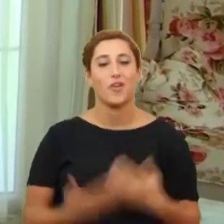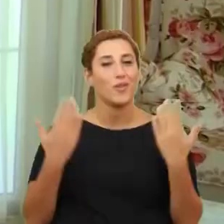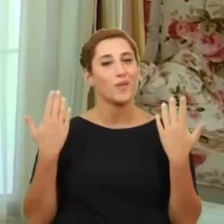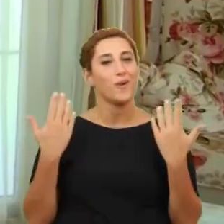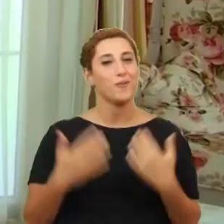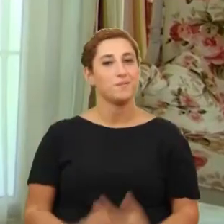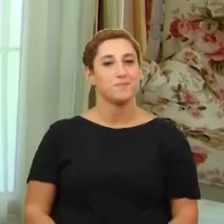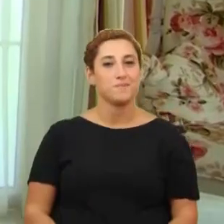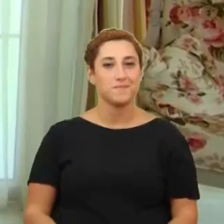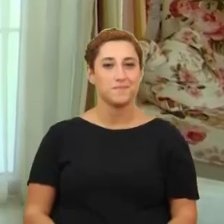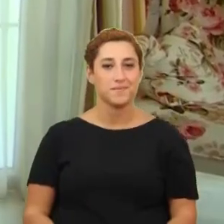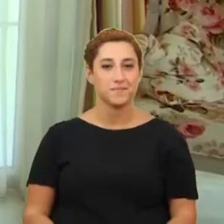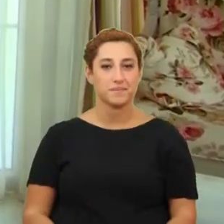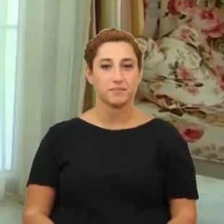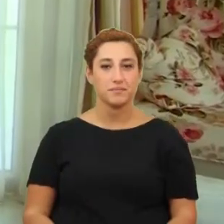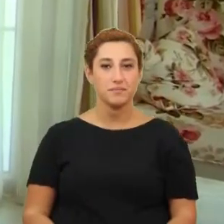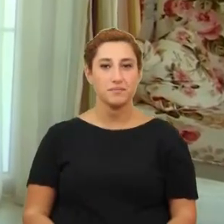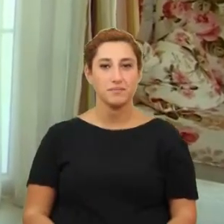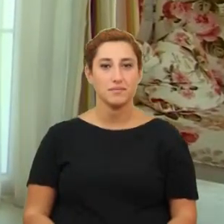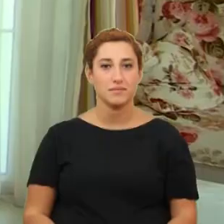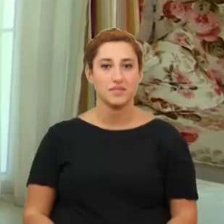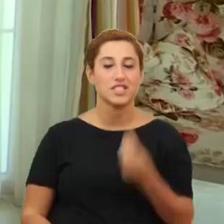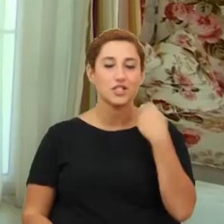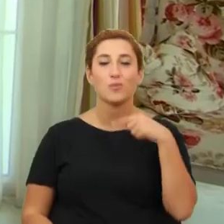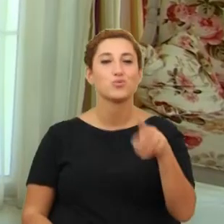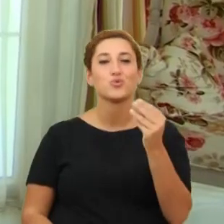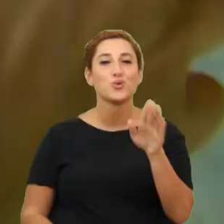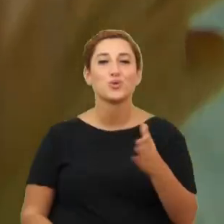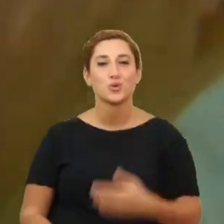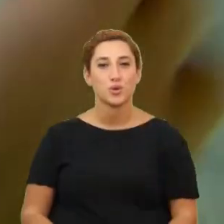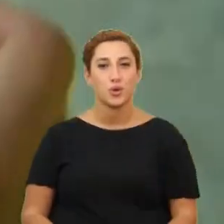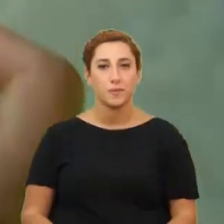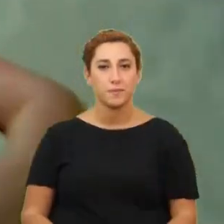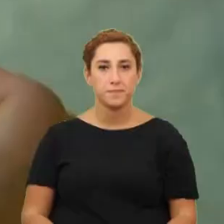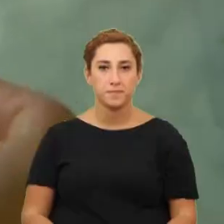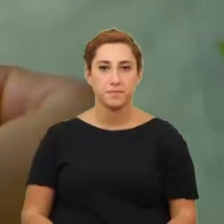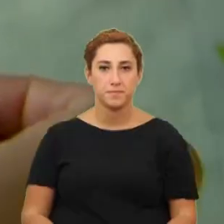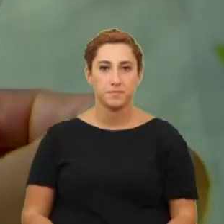Allah'ım. Allah'ım. Yiyeceğim bu çocuğu.